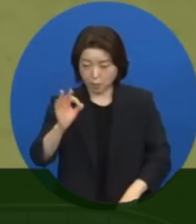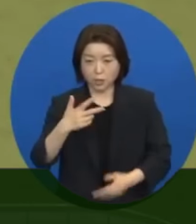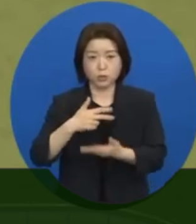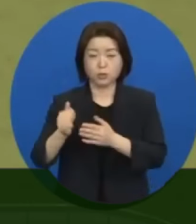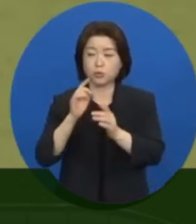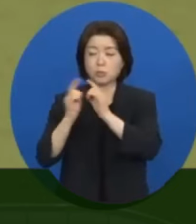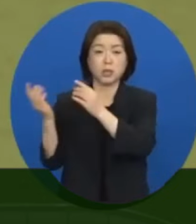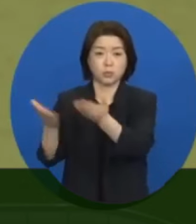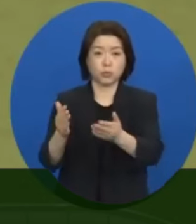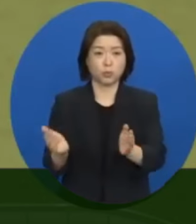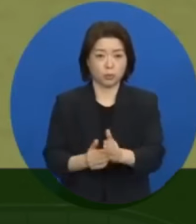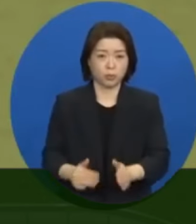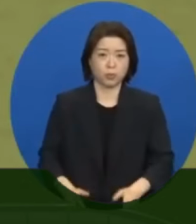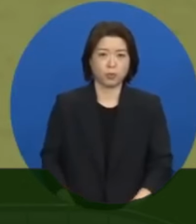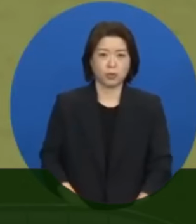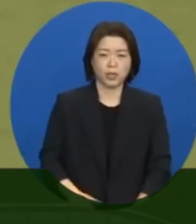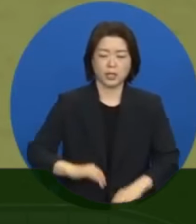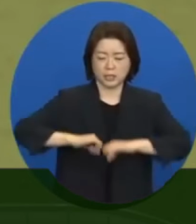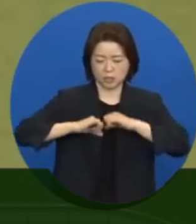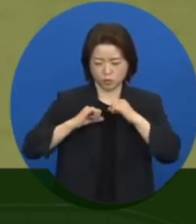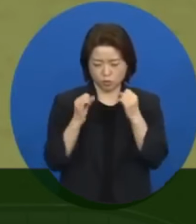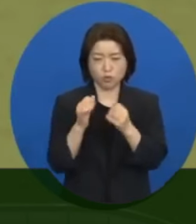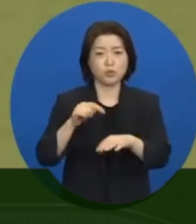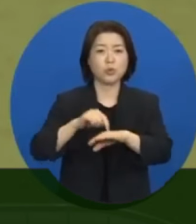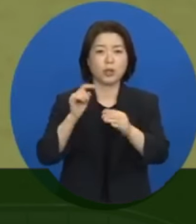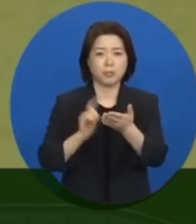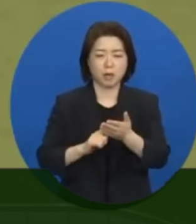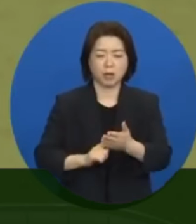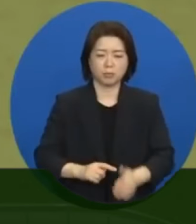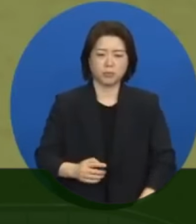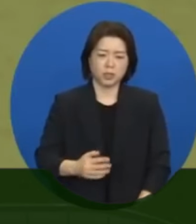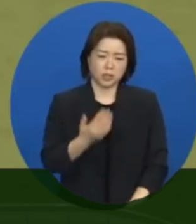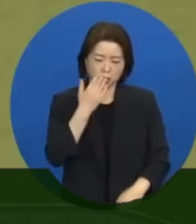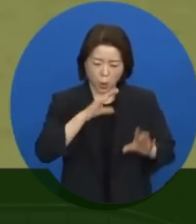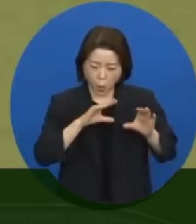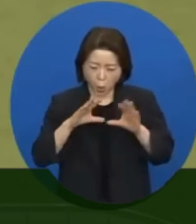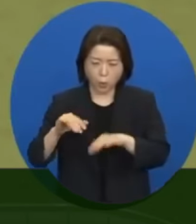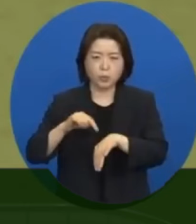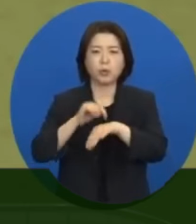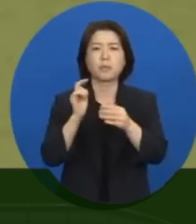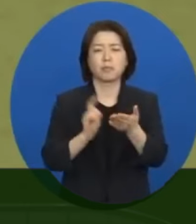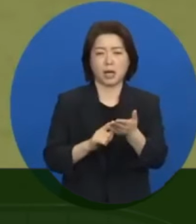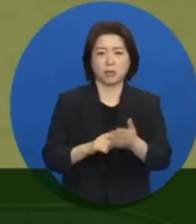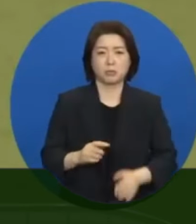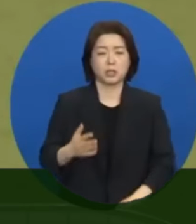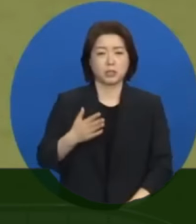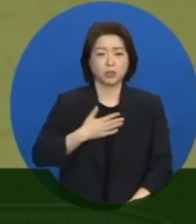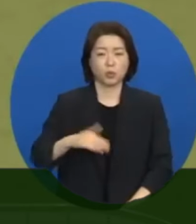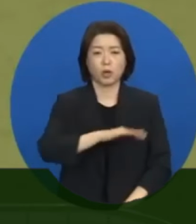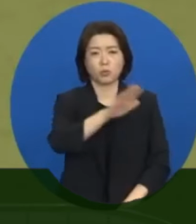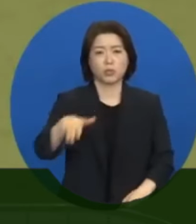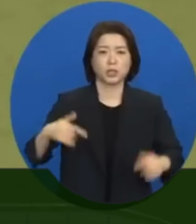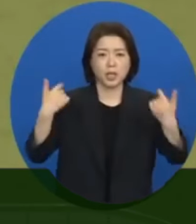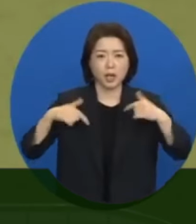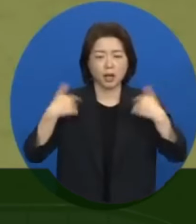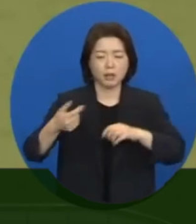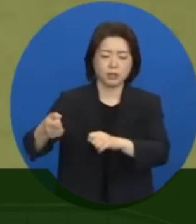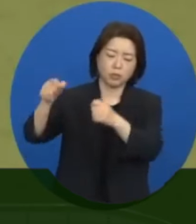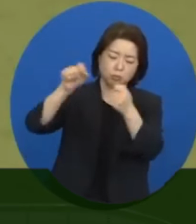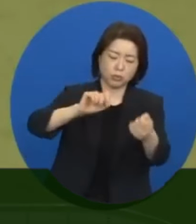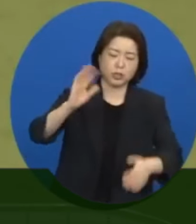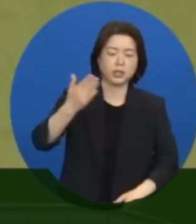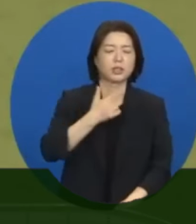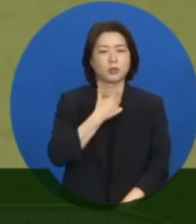말씀하시는 거예요이 순종의 마음 온유한 마음 부드러운 마음이 저와 여러분들에게 항상 부어지게 되기를